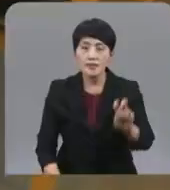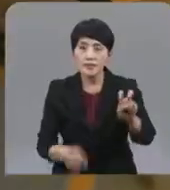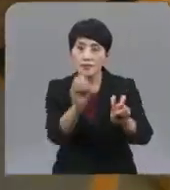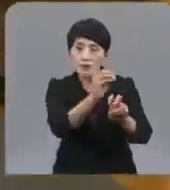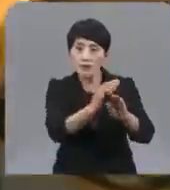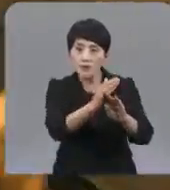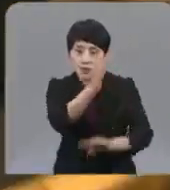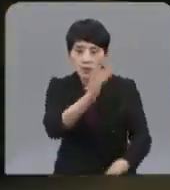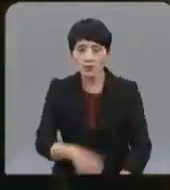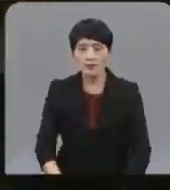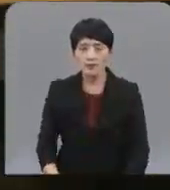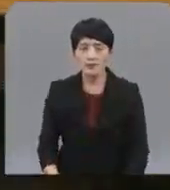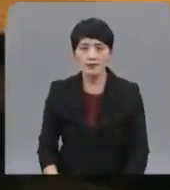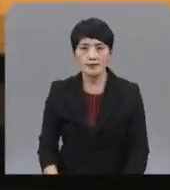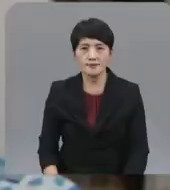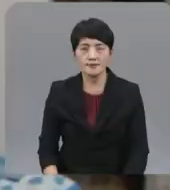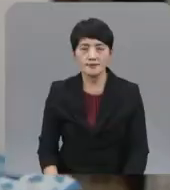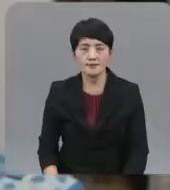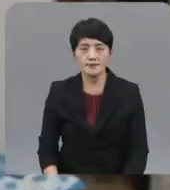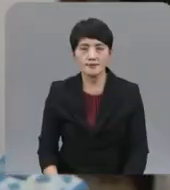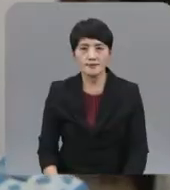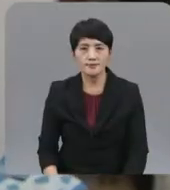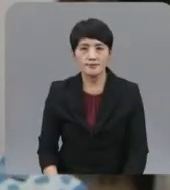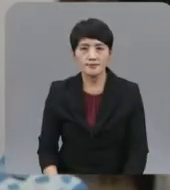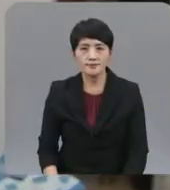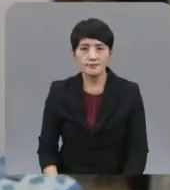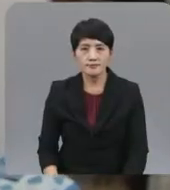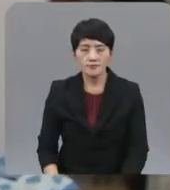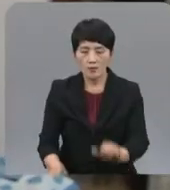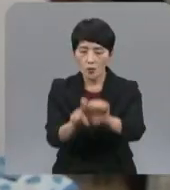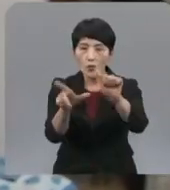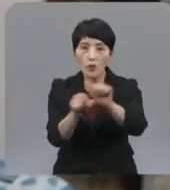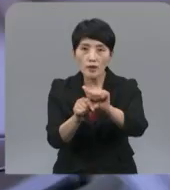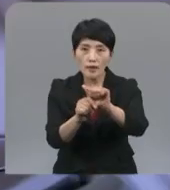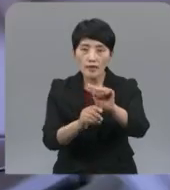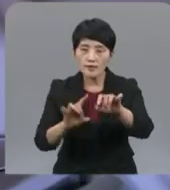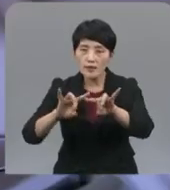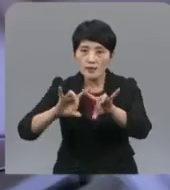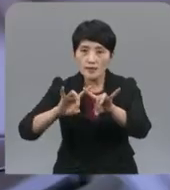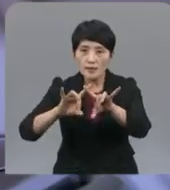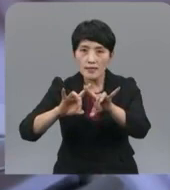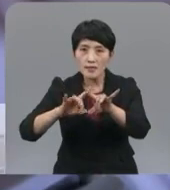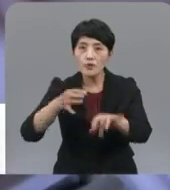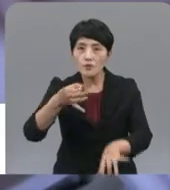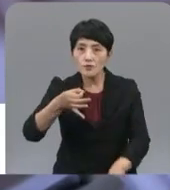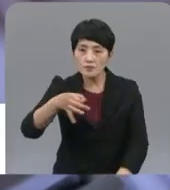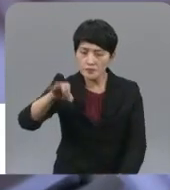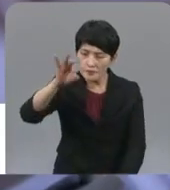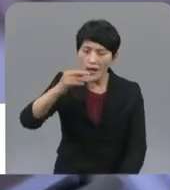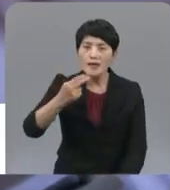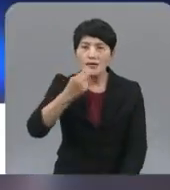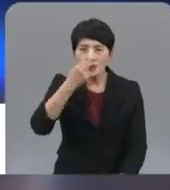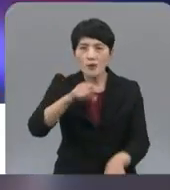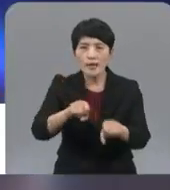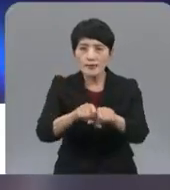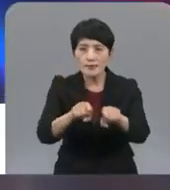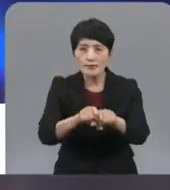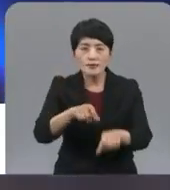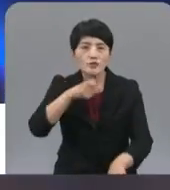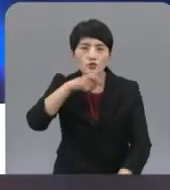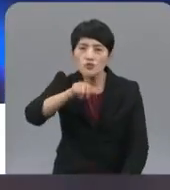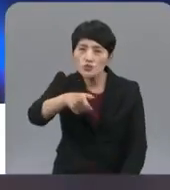为 3.3%， 涨幅较前一个月收窄 0.4%，其中外出用餐费上